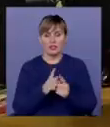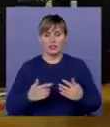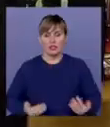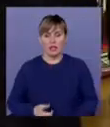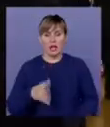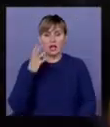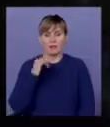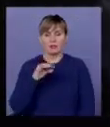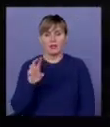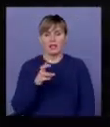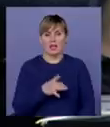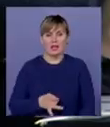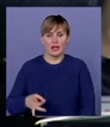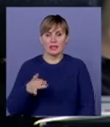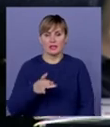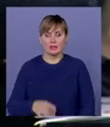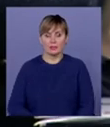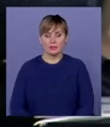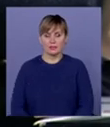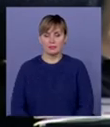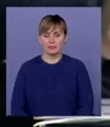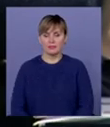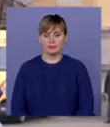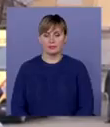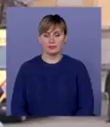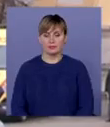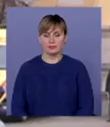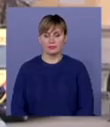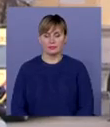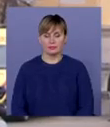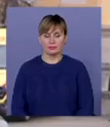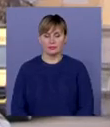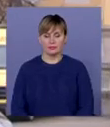Алмалинского и Бустандыкского районов. Рамина Мирзалимова, Асет Кундахбаев, телеканал Алматы.